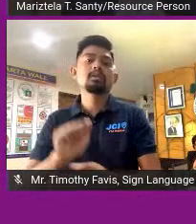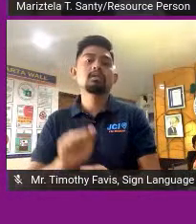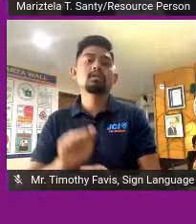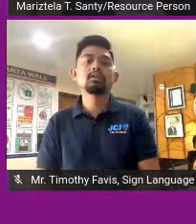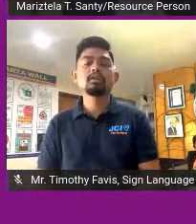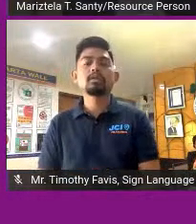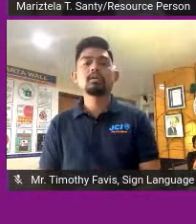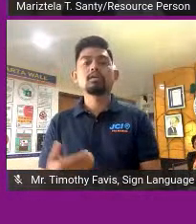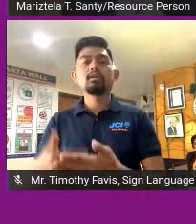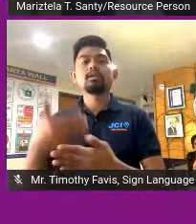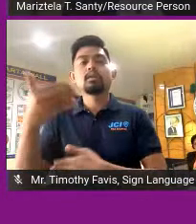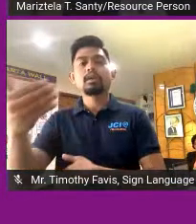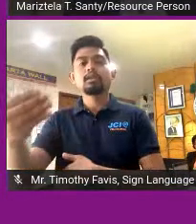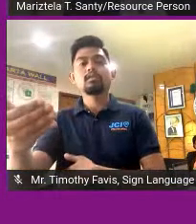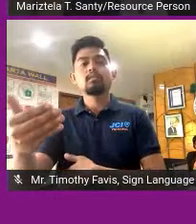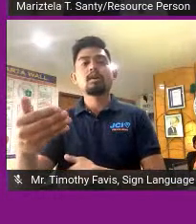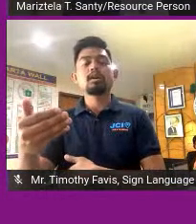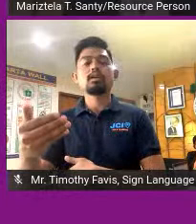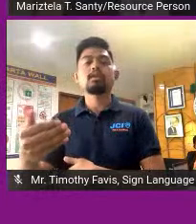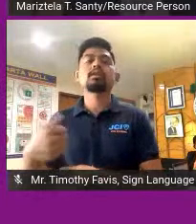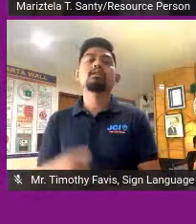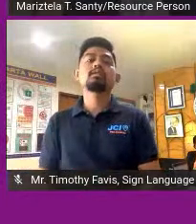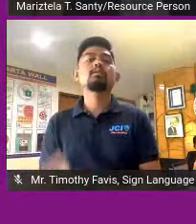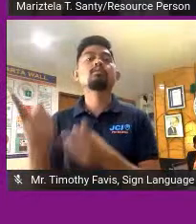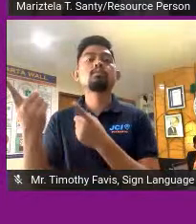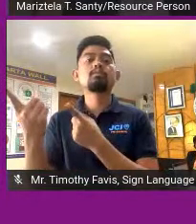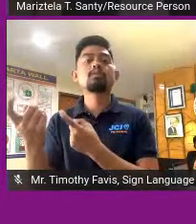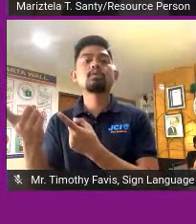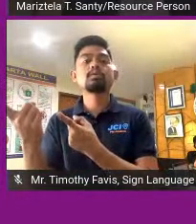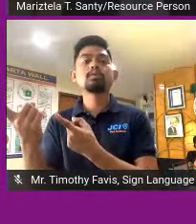ay prostitution.